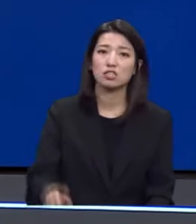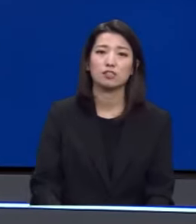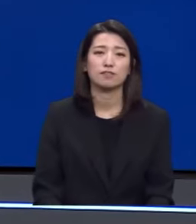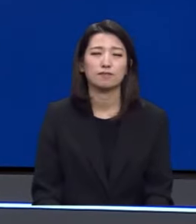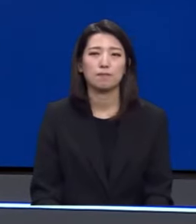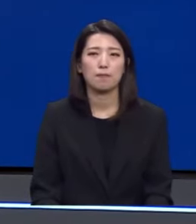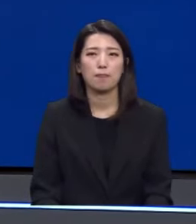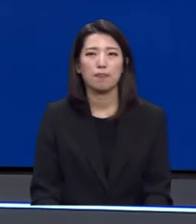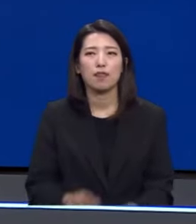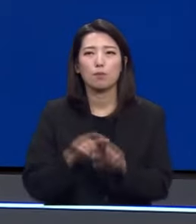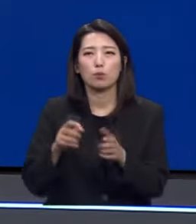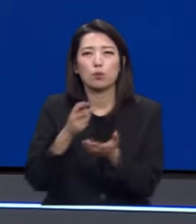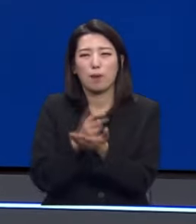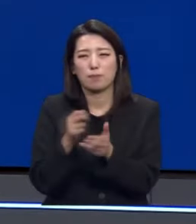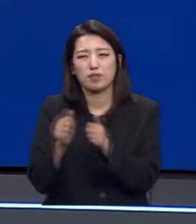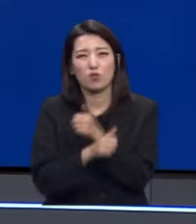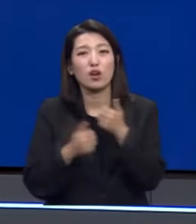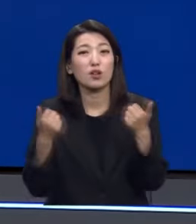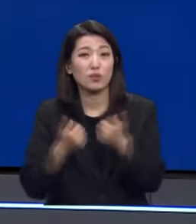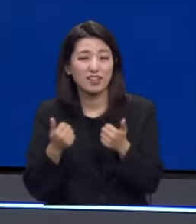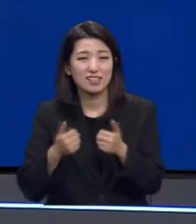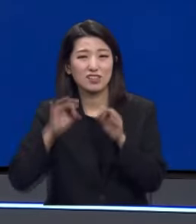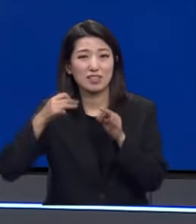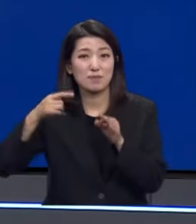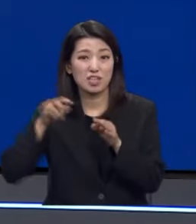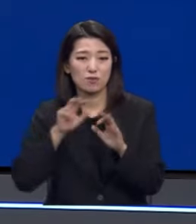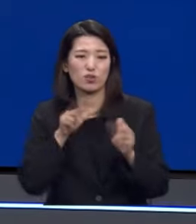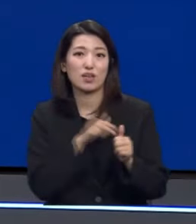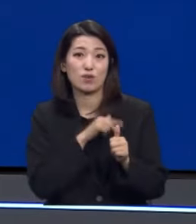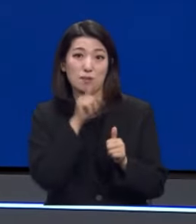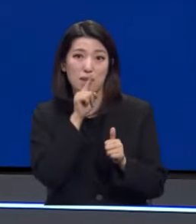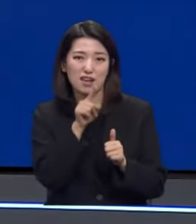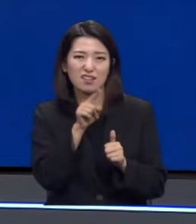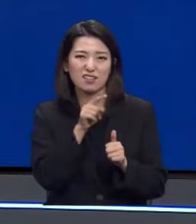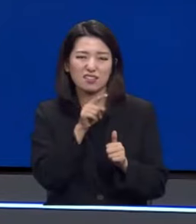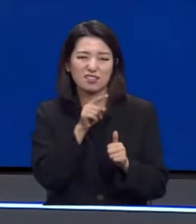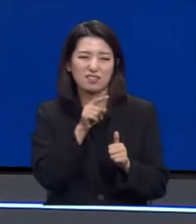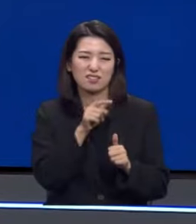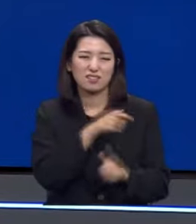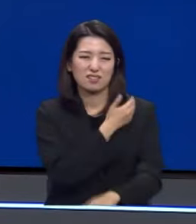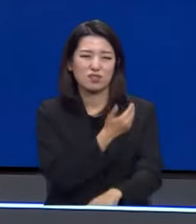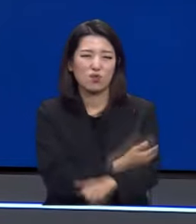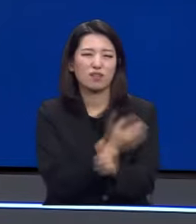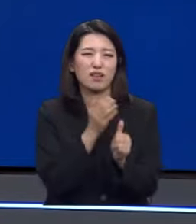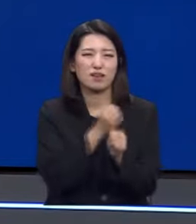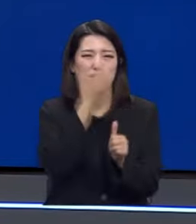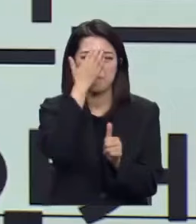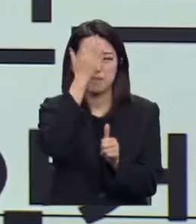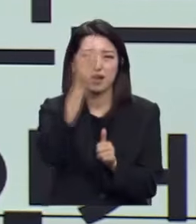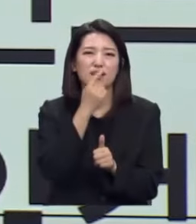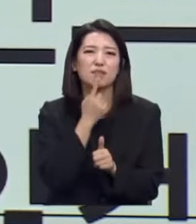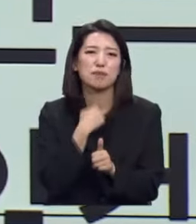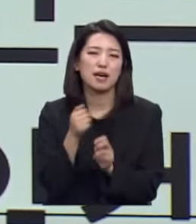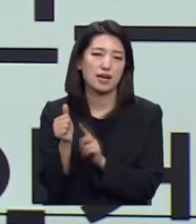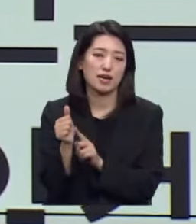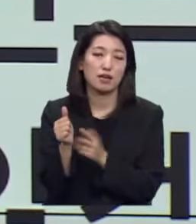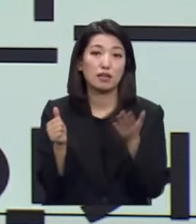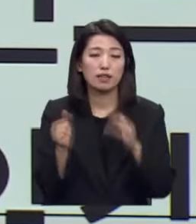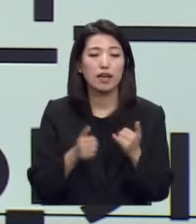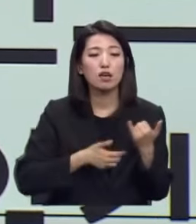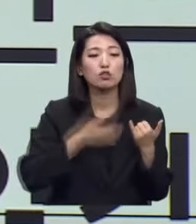특권이 있기 때문에 그 부분은 사실 무혐의가 났는데 그거 말고 요고 똑같은 얘기를 유튜브에 나가서 한 부분에 대해서